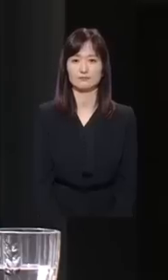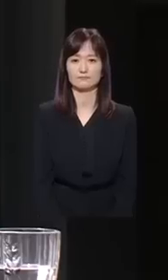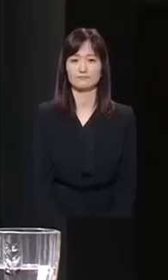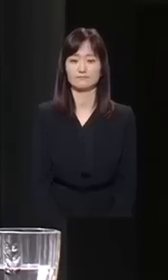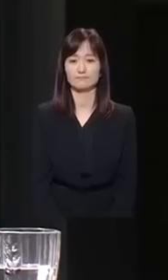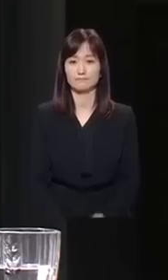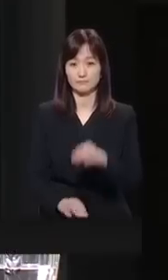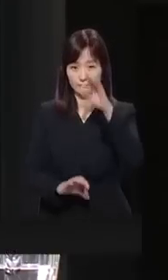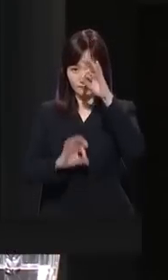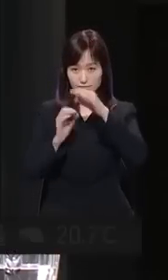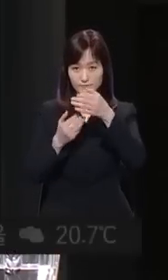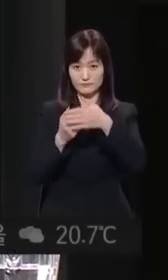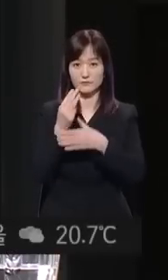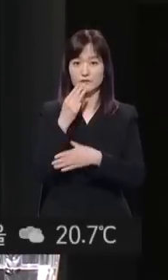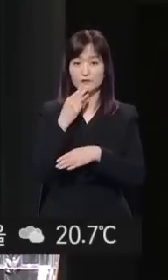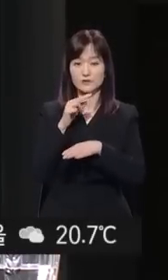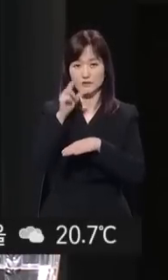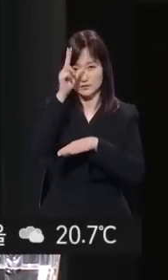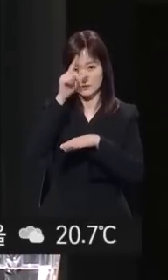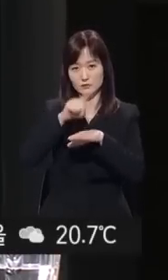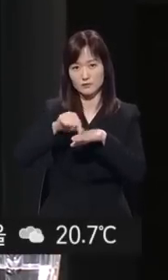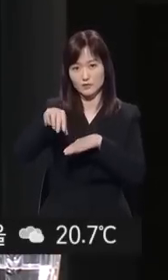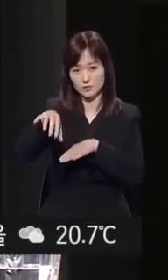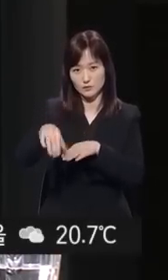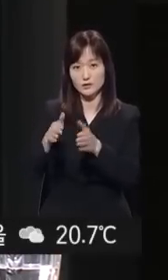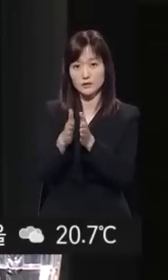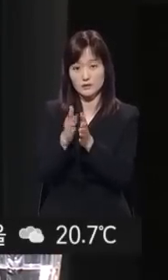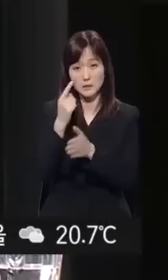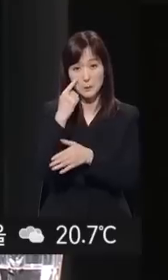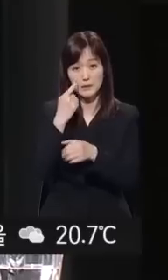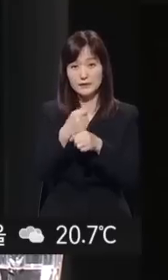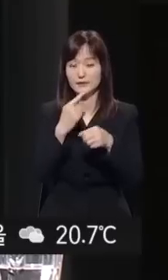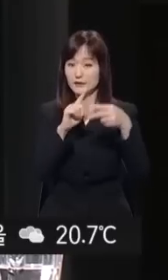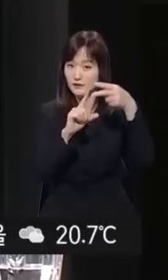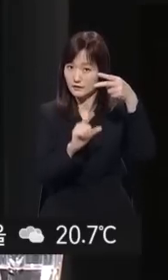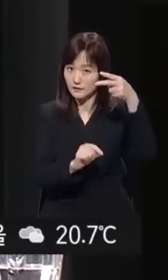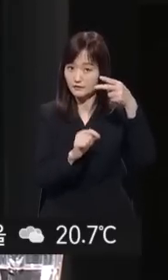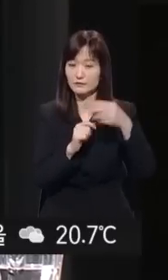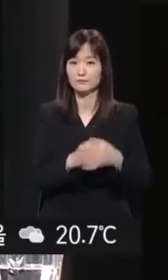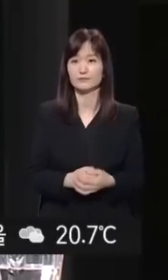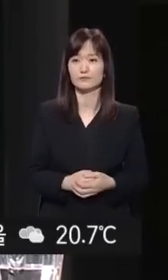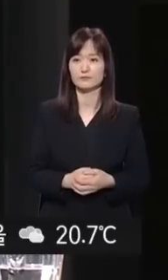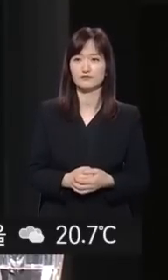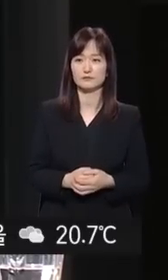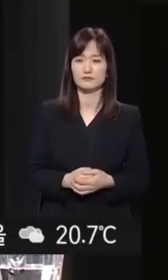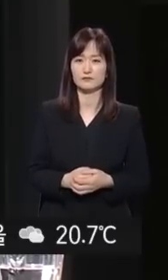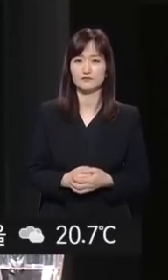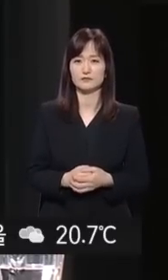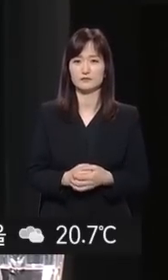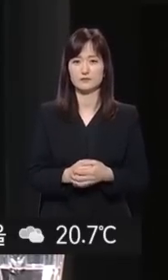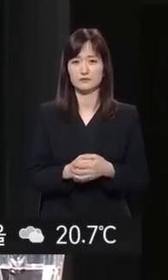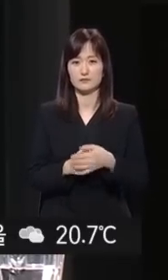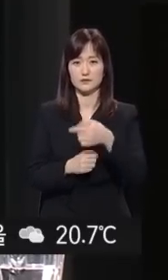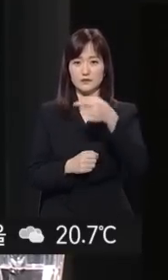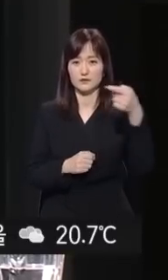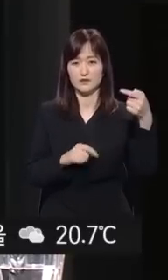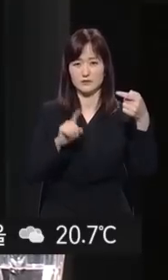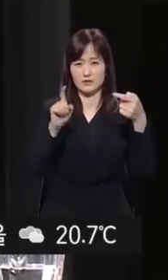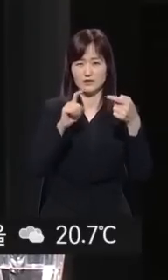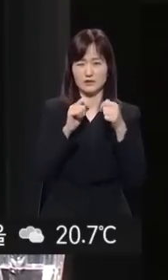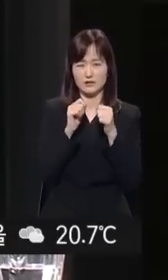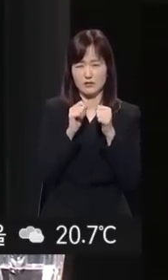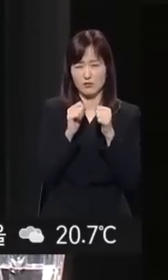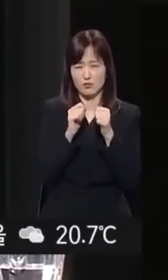이 사건 서울에 한 파출소에서 시작을 해보죠 지난해 2월 정말이 살을내는 영화 10도의